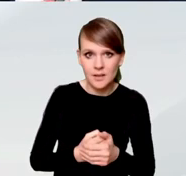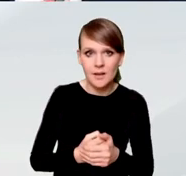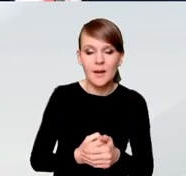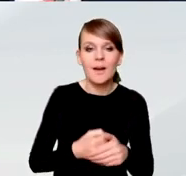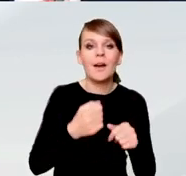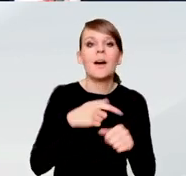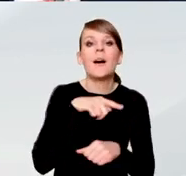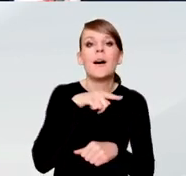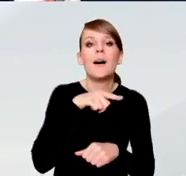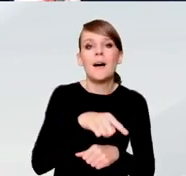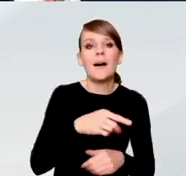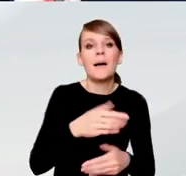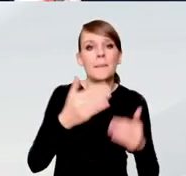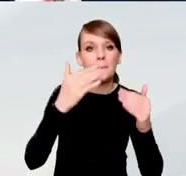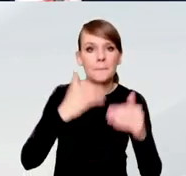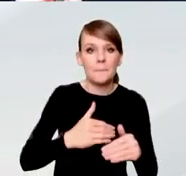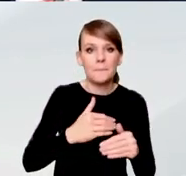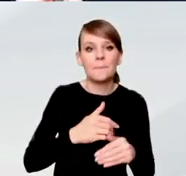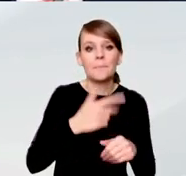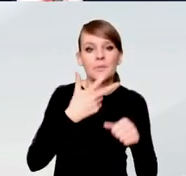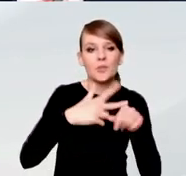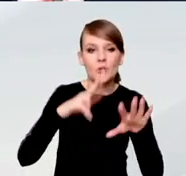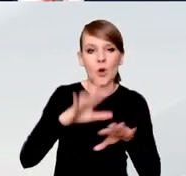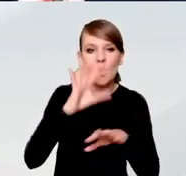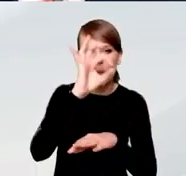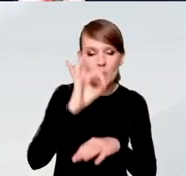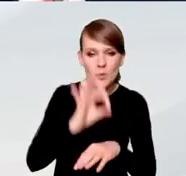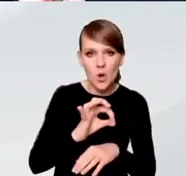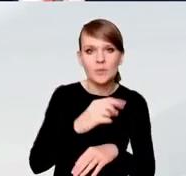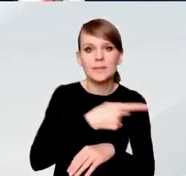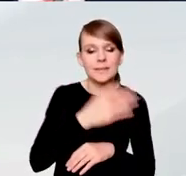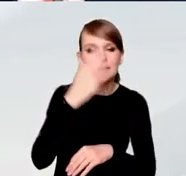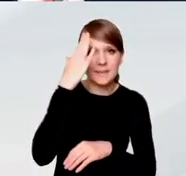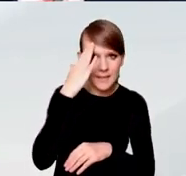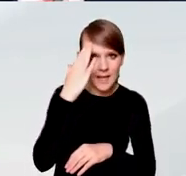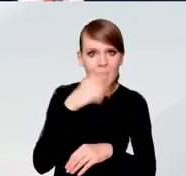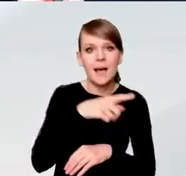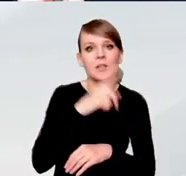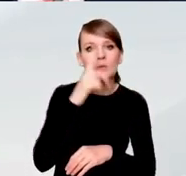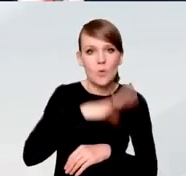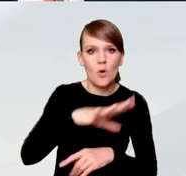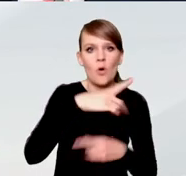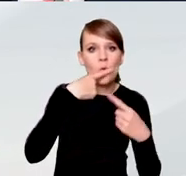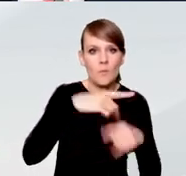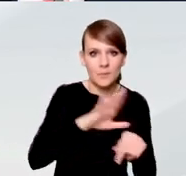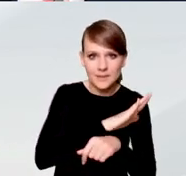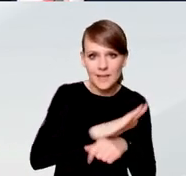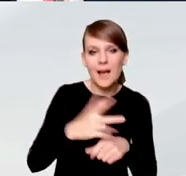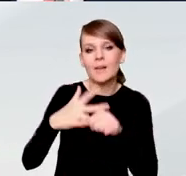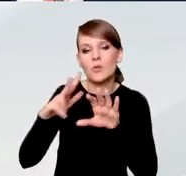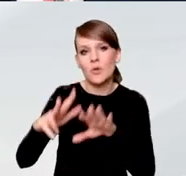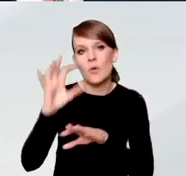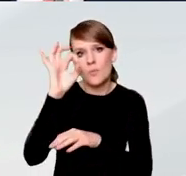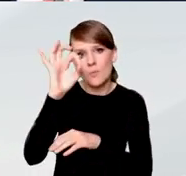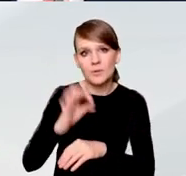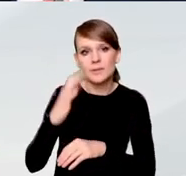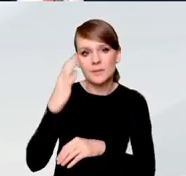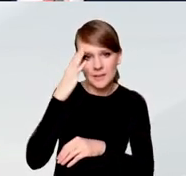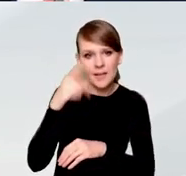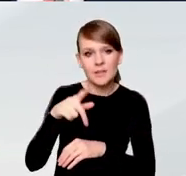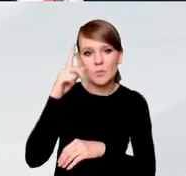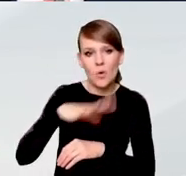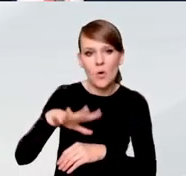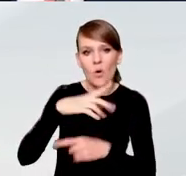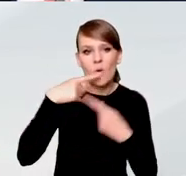38% respondentów znało koncepcję społecznej odpowiedzialności biznesu i społecznej odpowiedzialności uczelni. Natomiast też